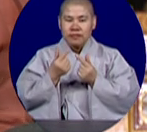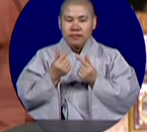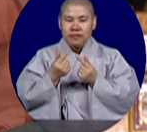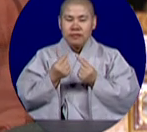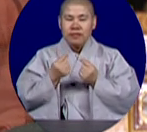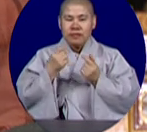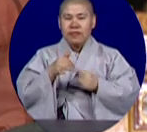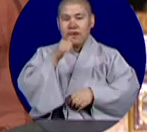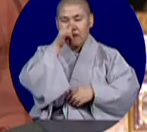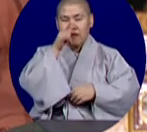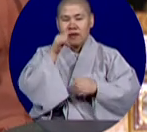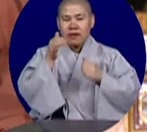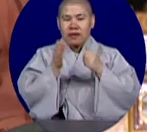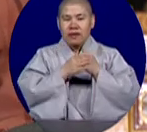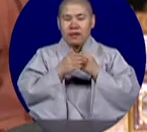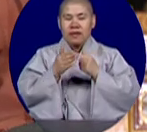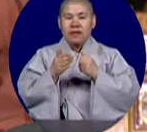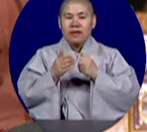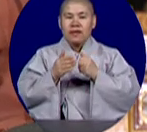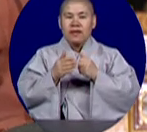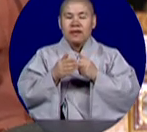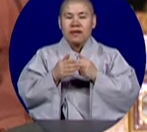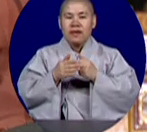있기 때문에